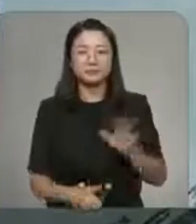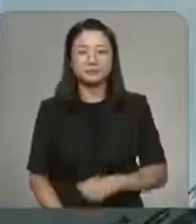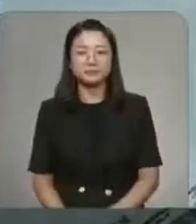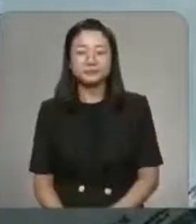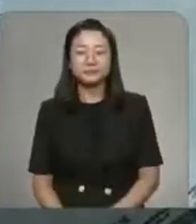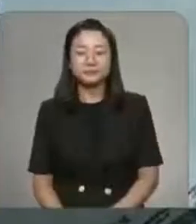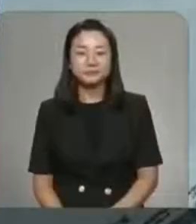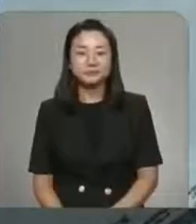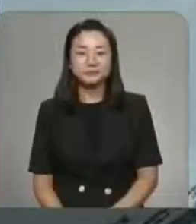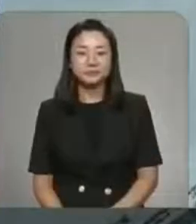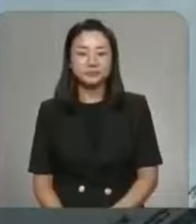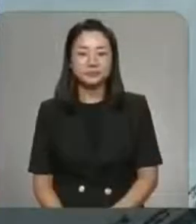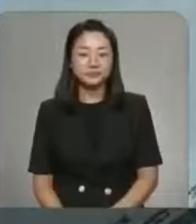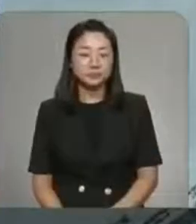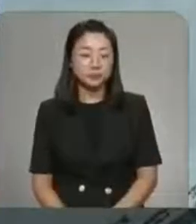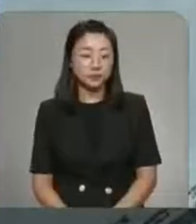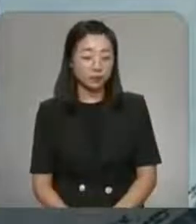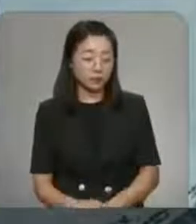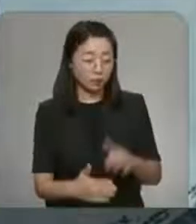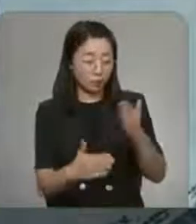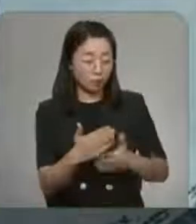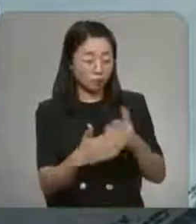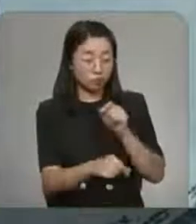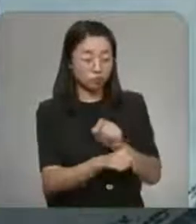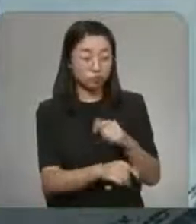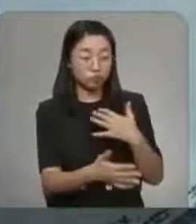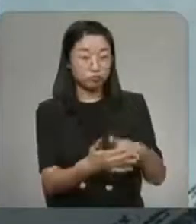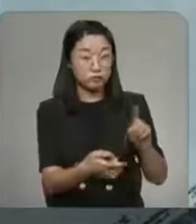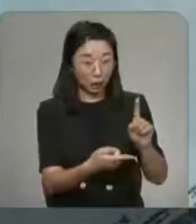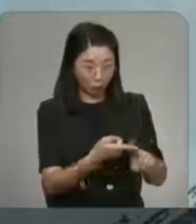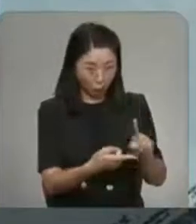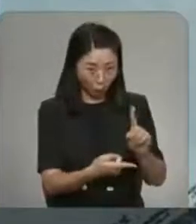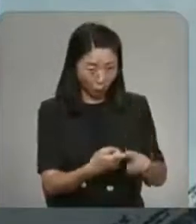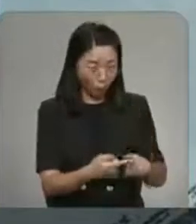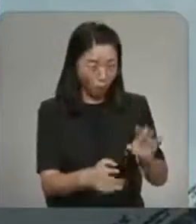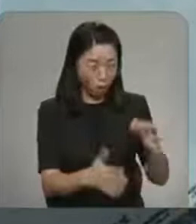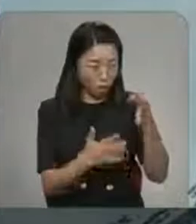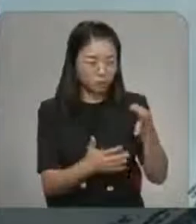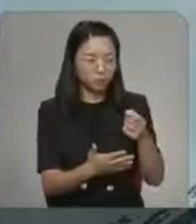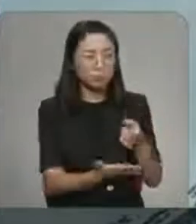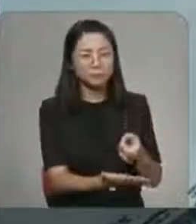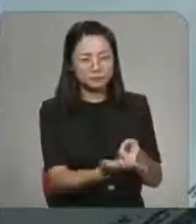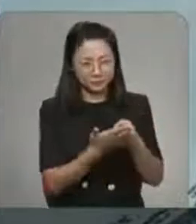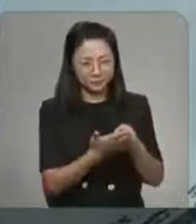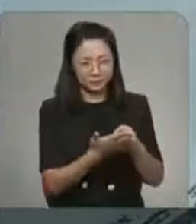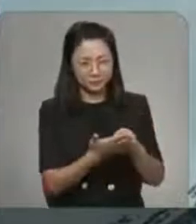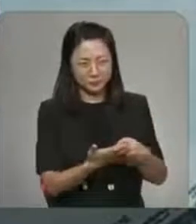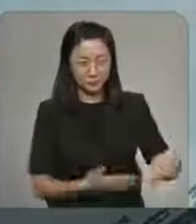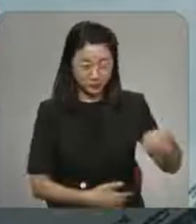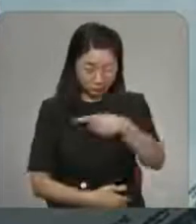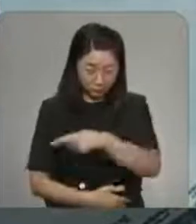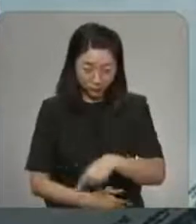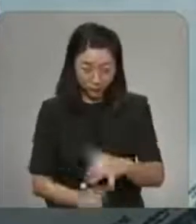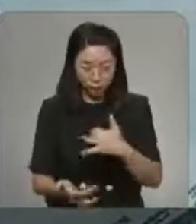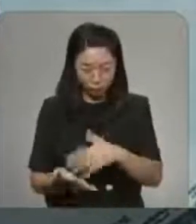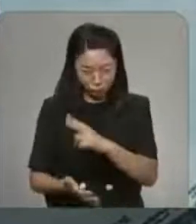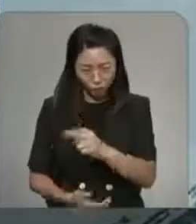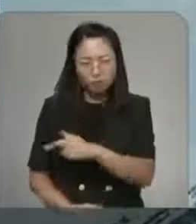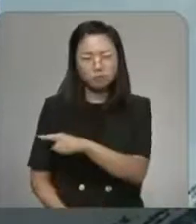동결해서 인건비를 절감하고 조직과 인력을 가지고 있는 인력을